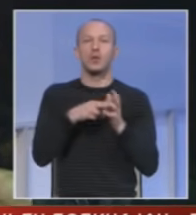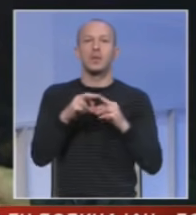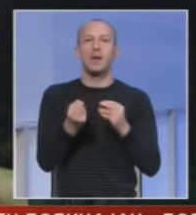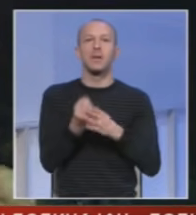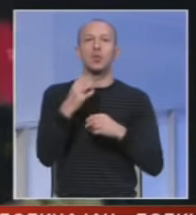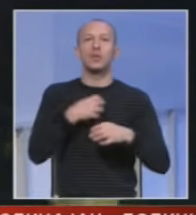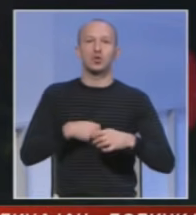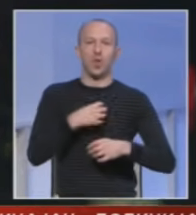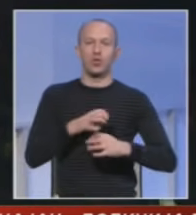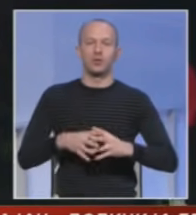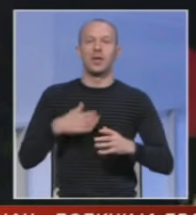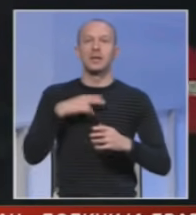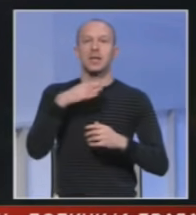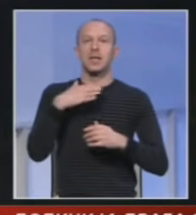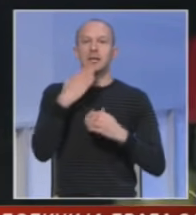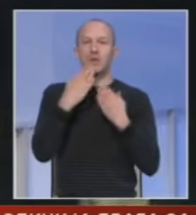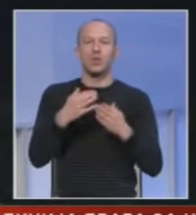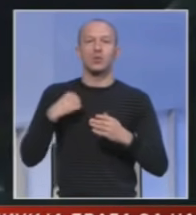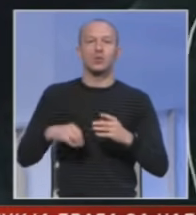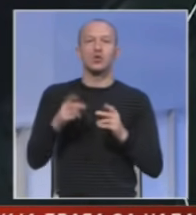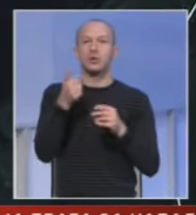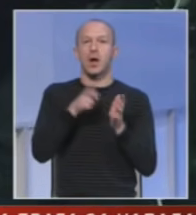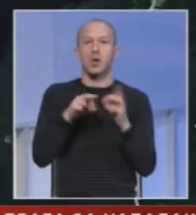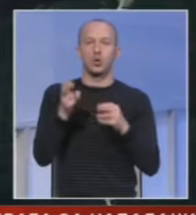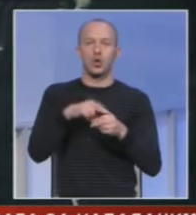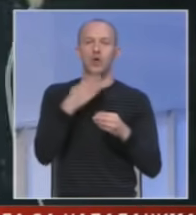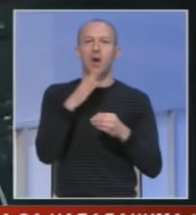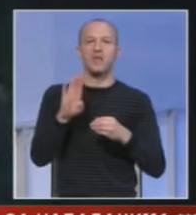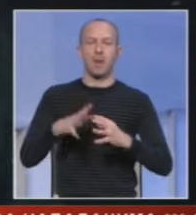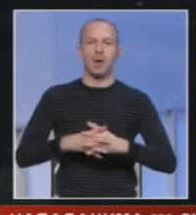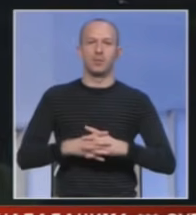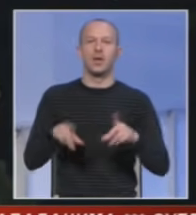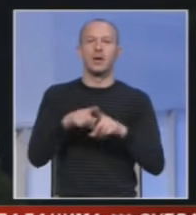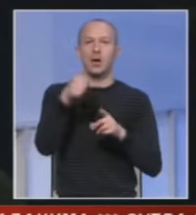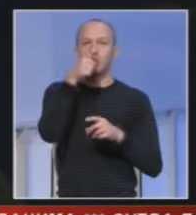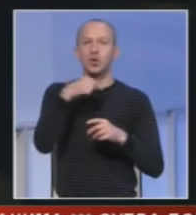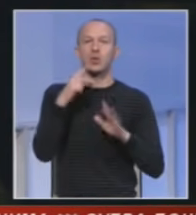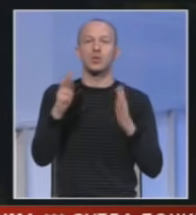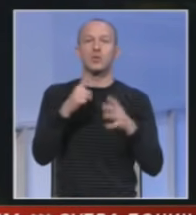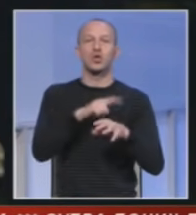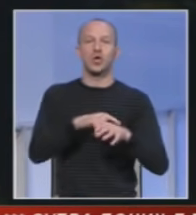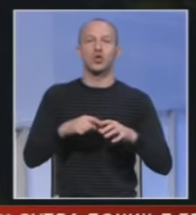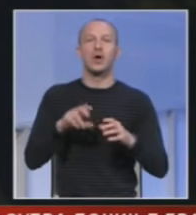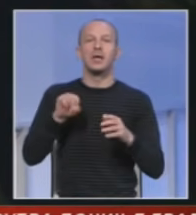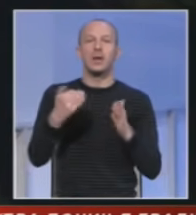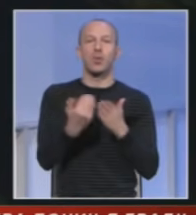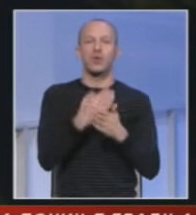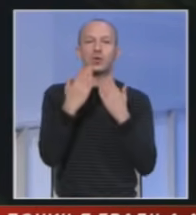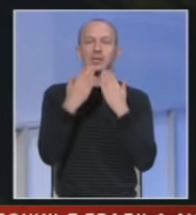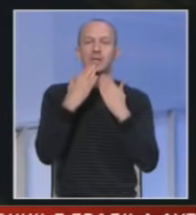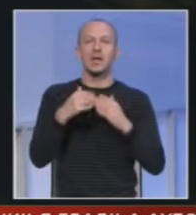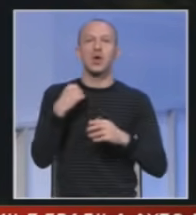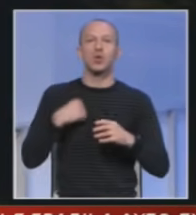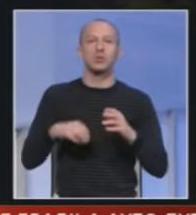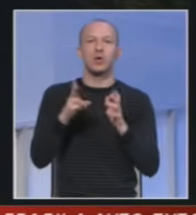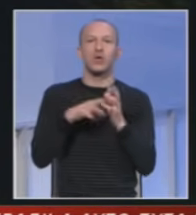prirodnu katastrofu. Ja vam se zahvaljujem, gospodine Levitović, na ovom uključenju. Hvala i vama. Kao što je rekao, 18 časova, dakle evo da ponovimo, sastanak je